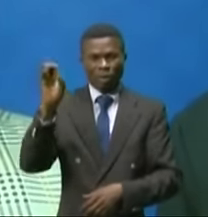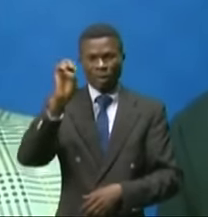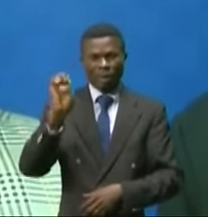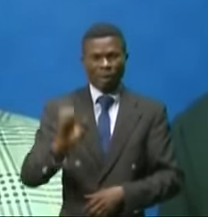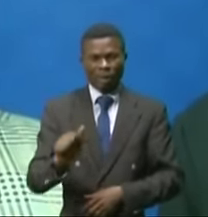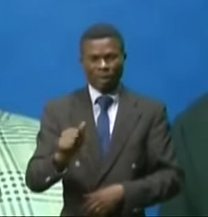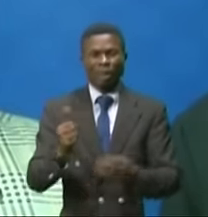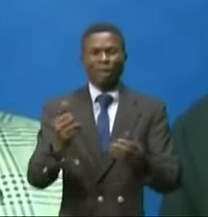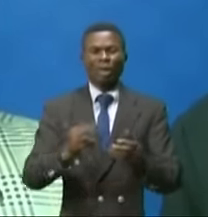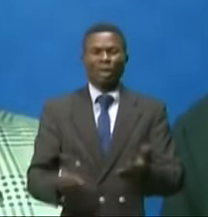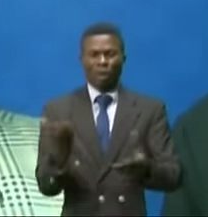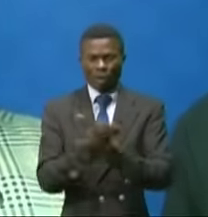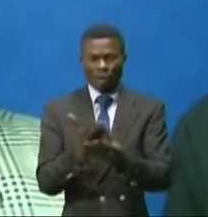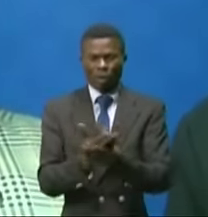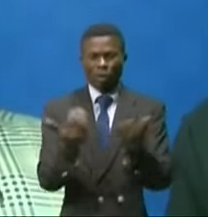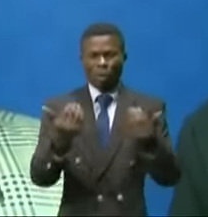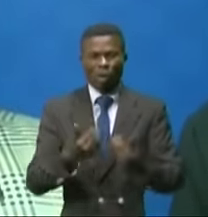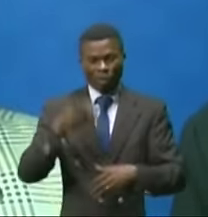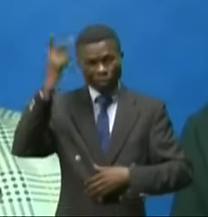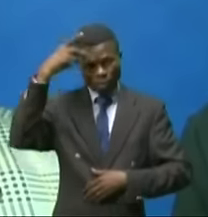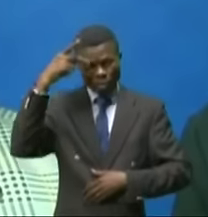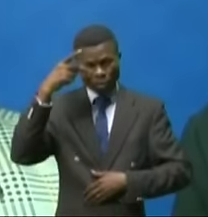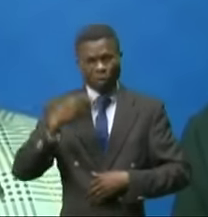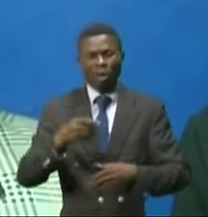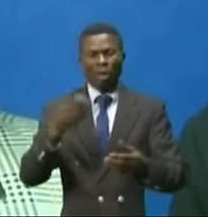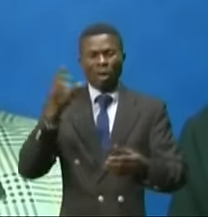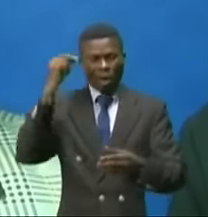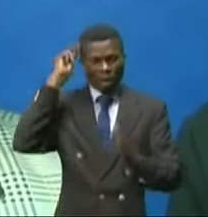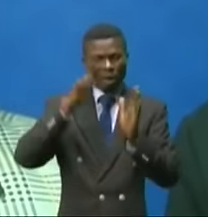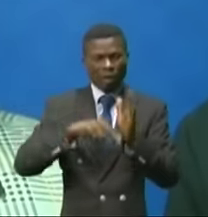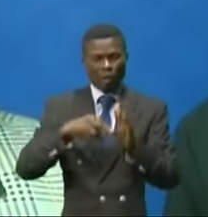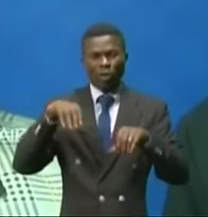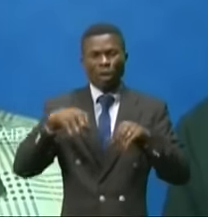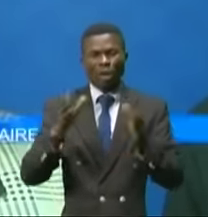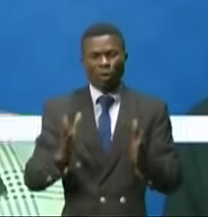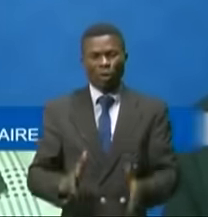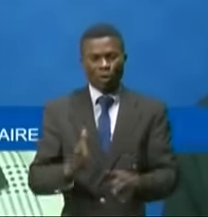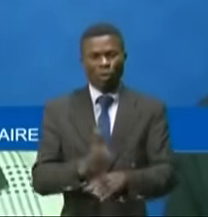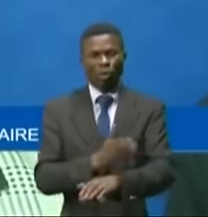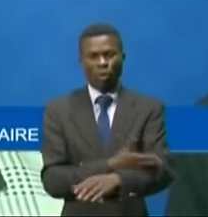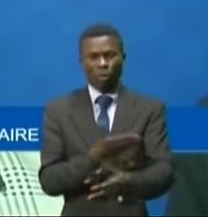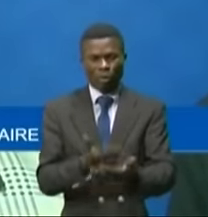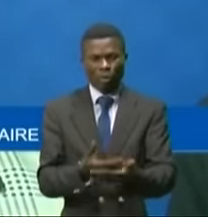et la volonté politique que s'accorde le gouvernement congolais à la CONAC, et